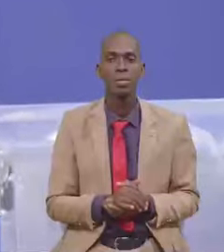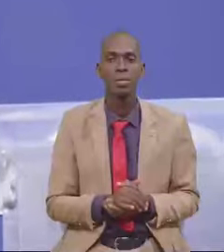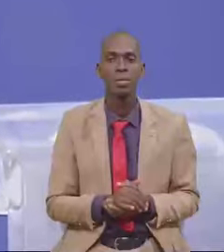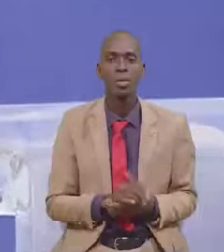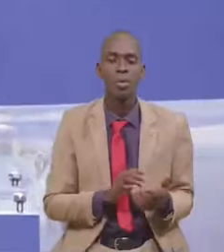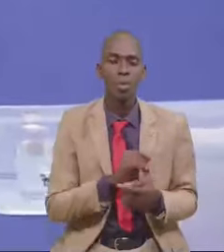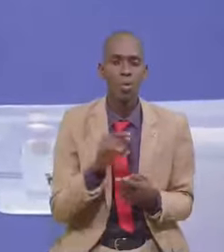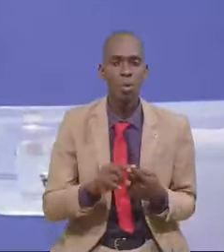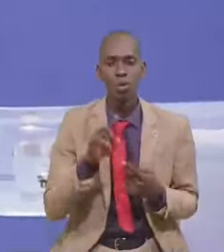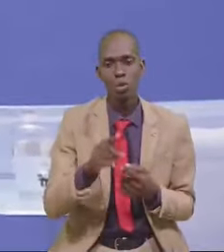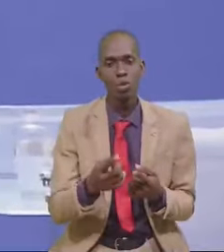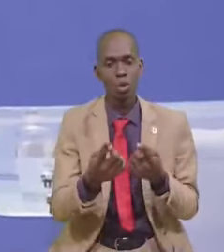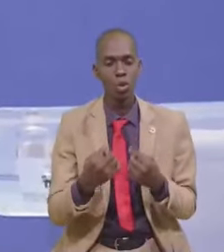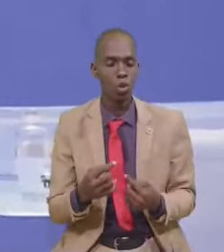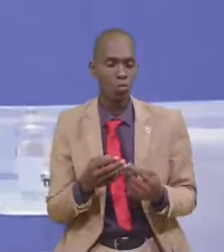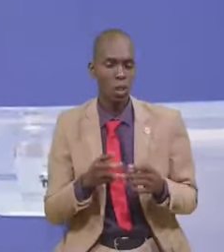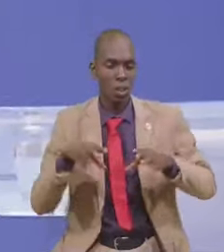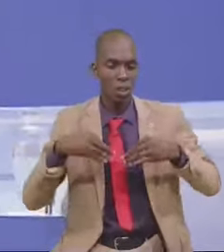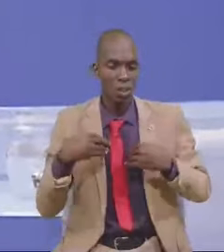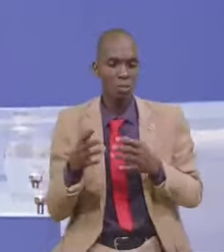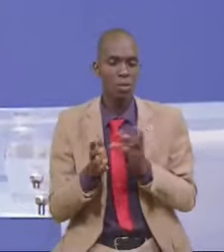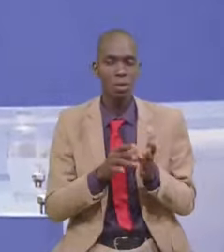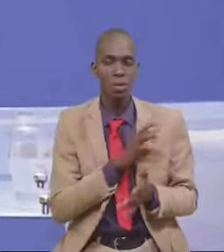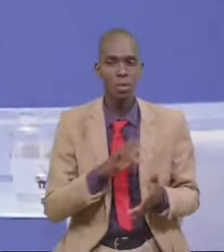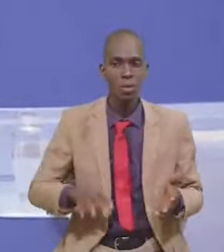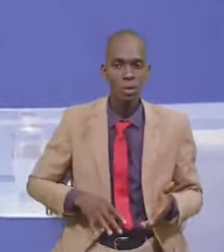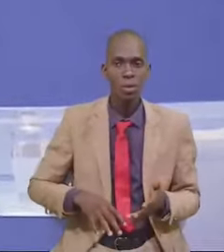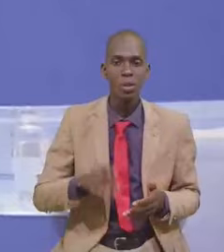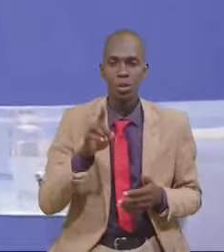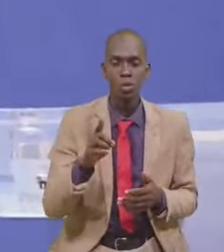Et quand tu viens à Christ, tu viens au Père,